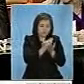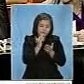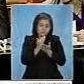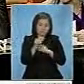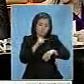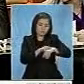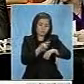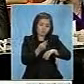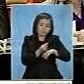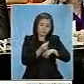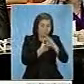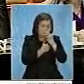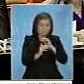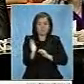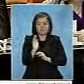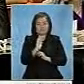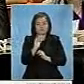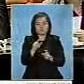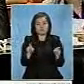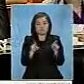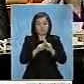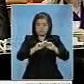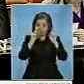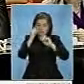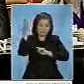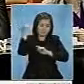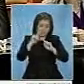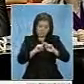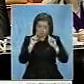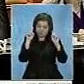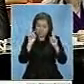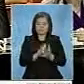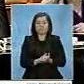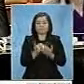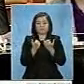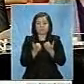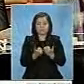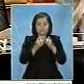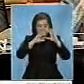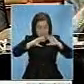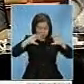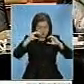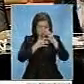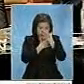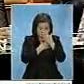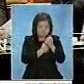อย่างที่เคยเกิดขึ้นในอดีตนะครับดังนั้นผมขออนุญาตเรียนว่าในส่วนนี้รัฐบาลก็ให้ความส